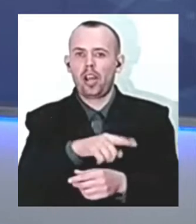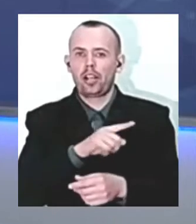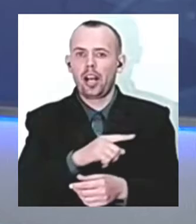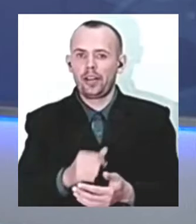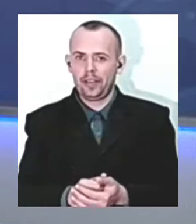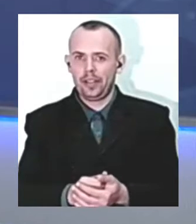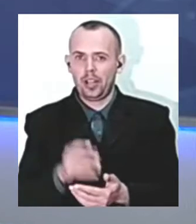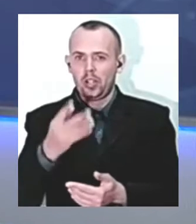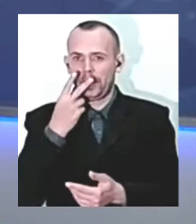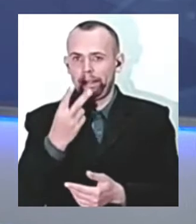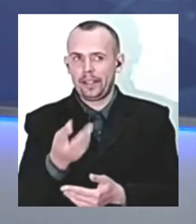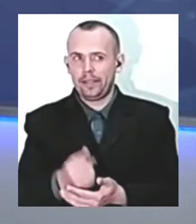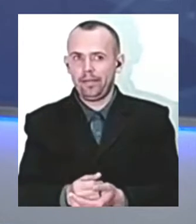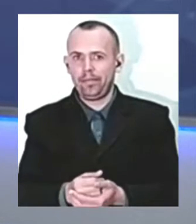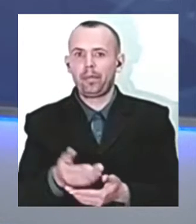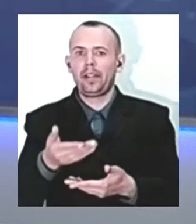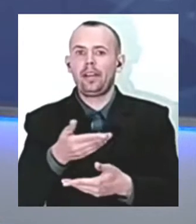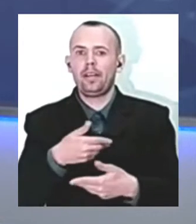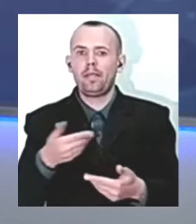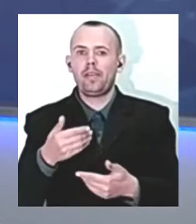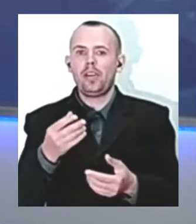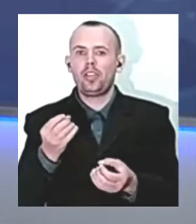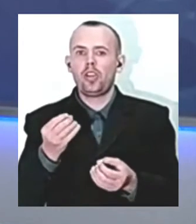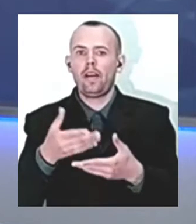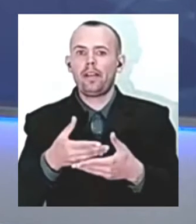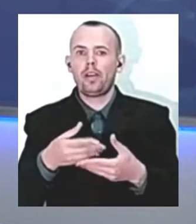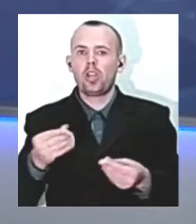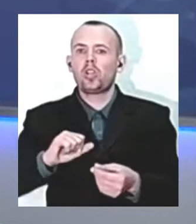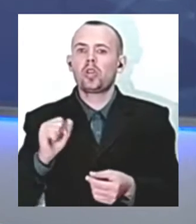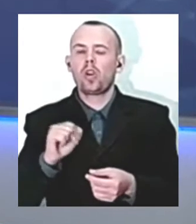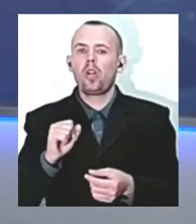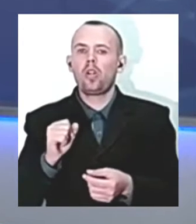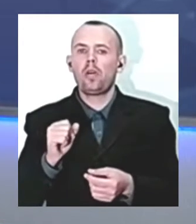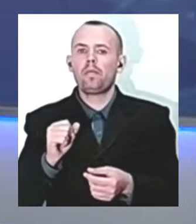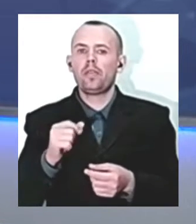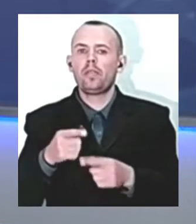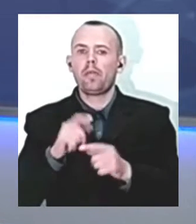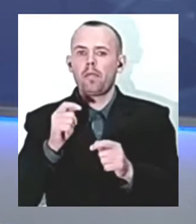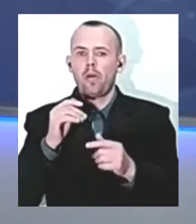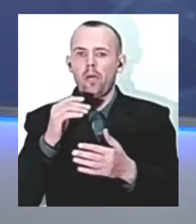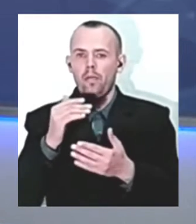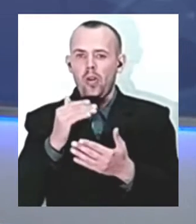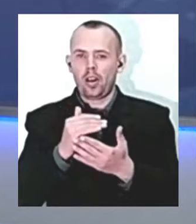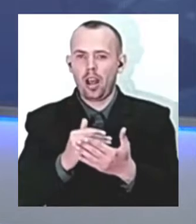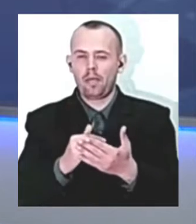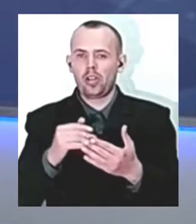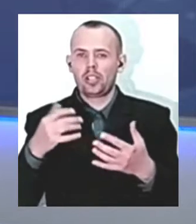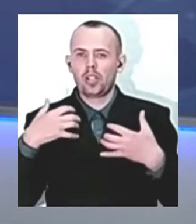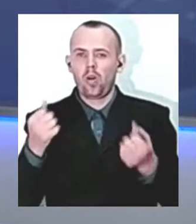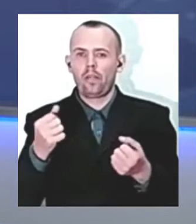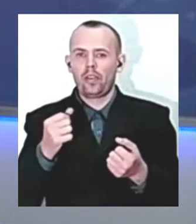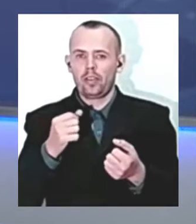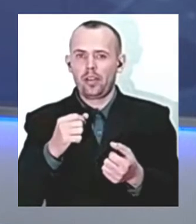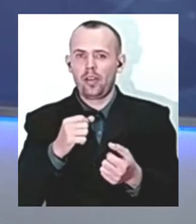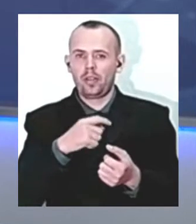дивіться, ми ще весною з колегами включили в програму здоров'я Одеської області встановлення 2 кисневих